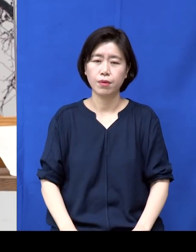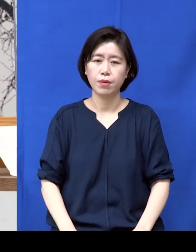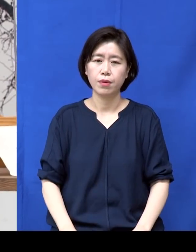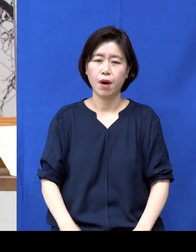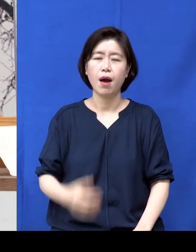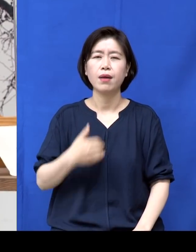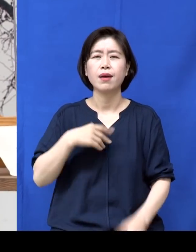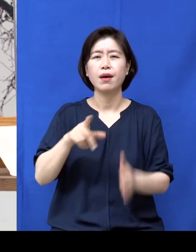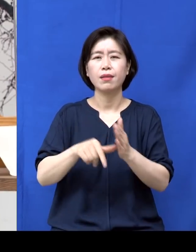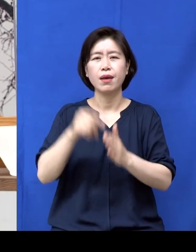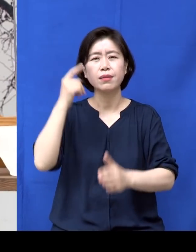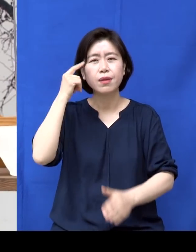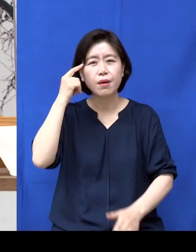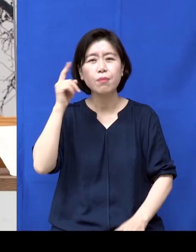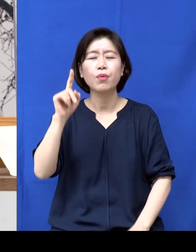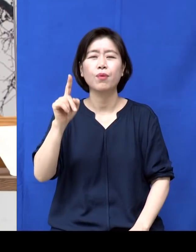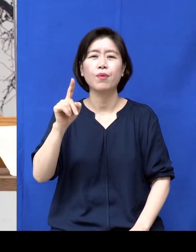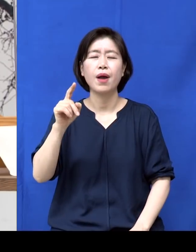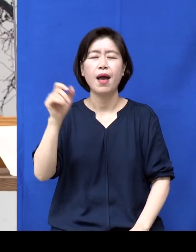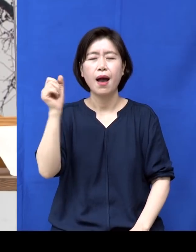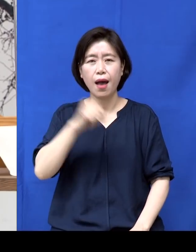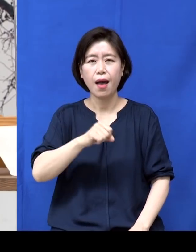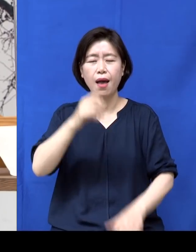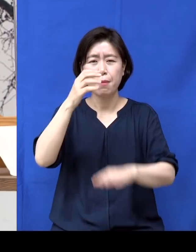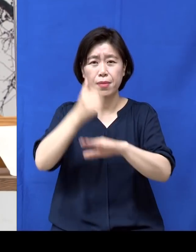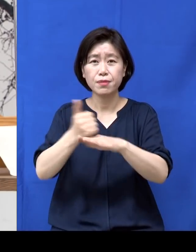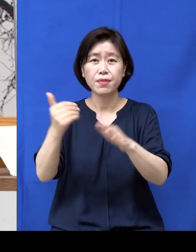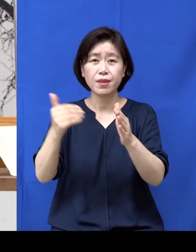어머니가 가시면서까지 아들이 나한테